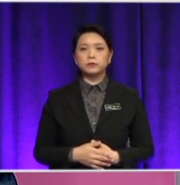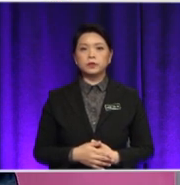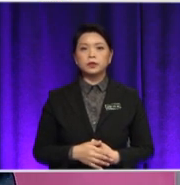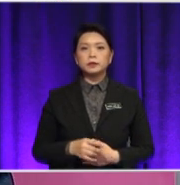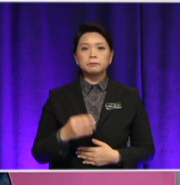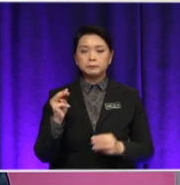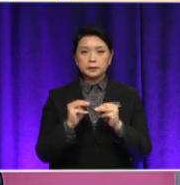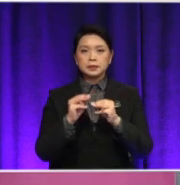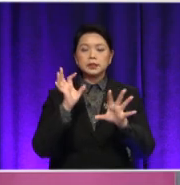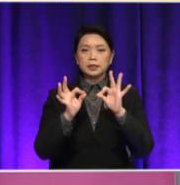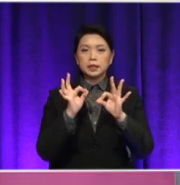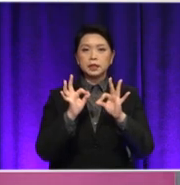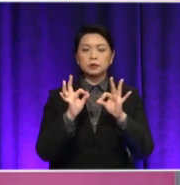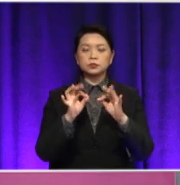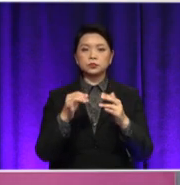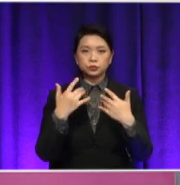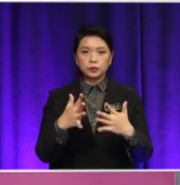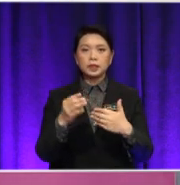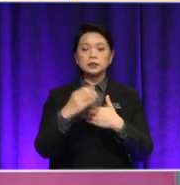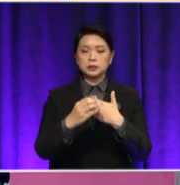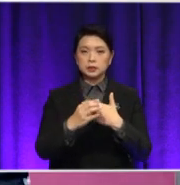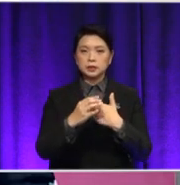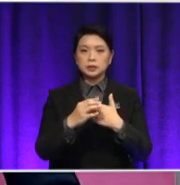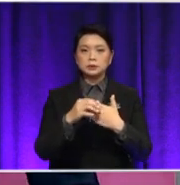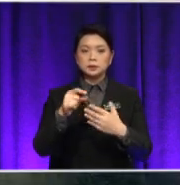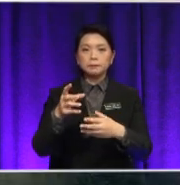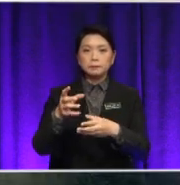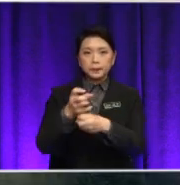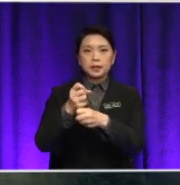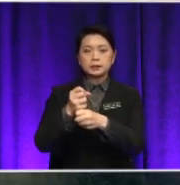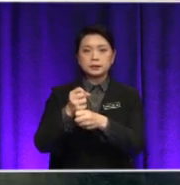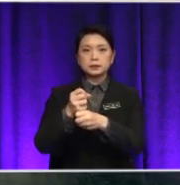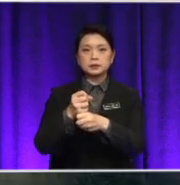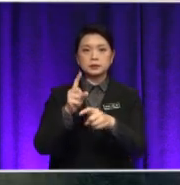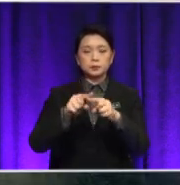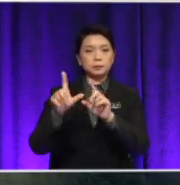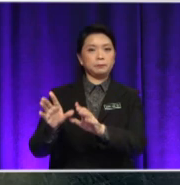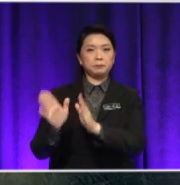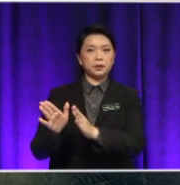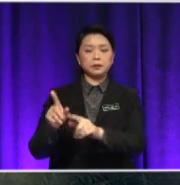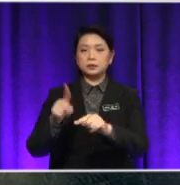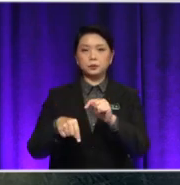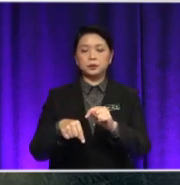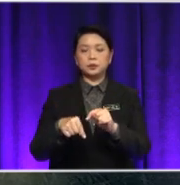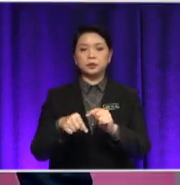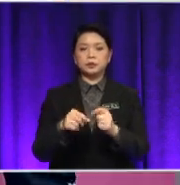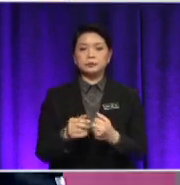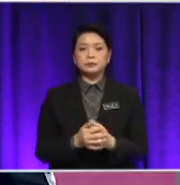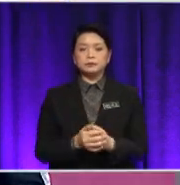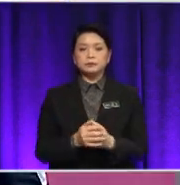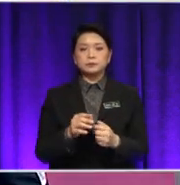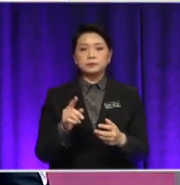saja. Dikhawatirkan nanti menjadi semakin makin parah. Okey, seterusnya, yang keempat, cara